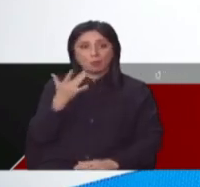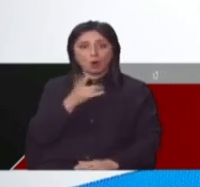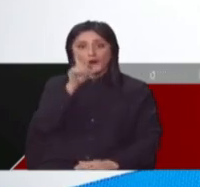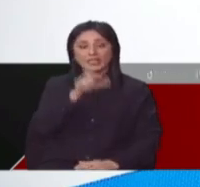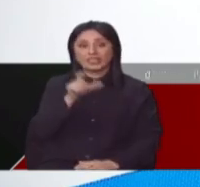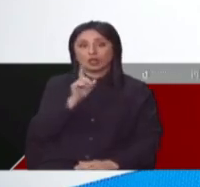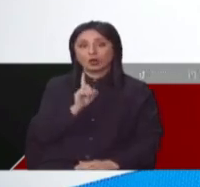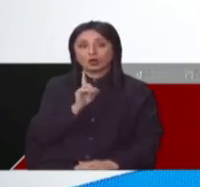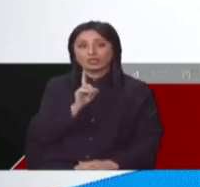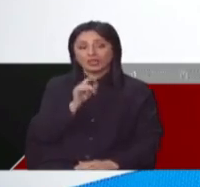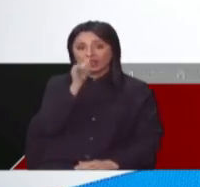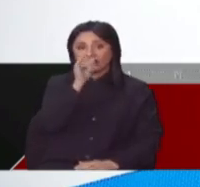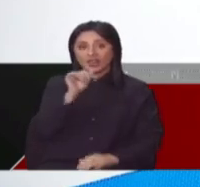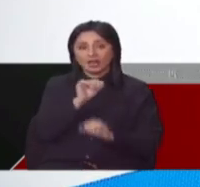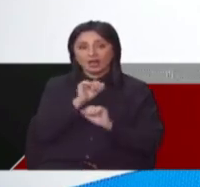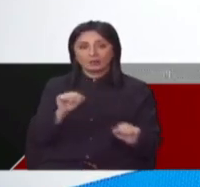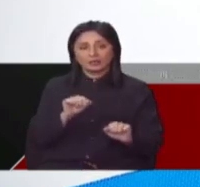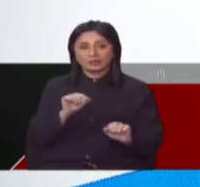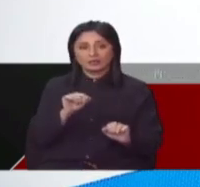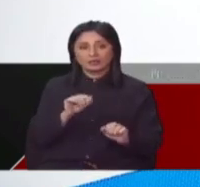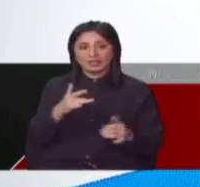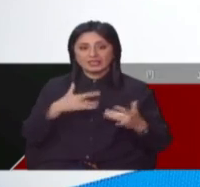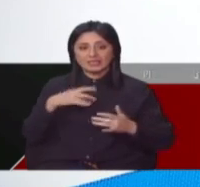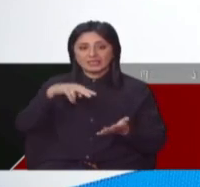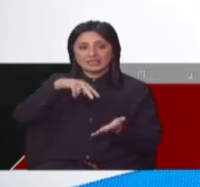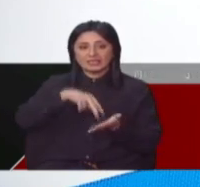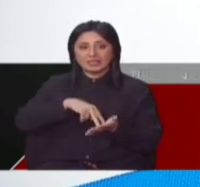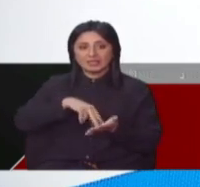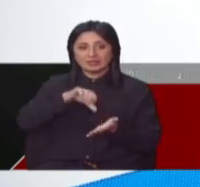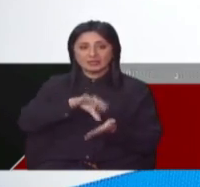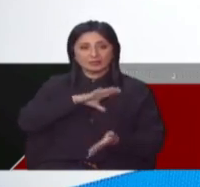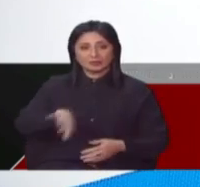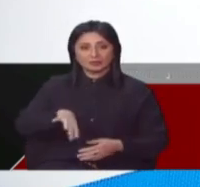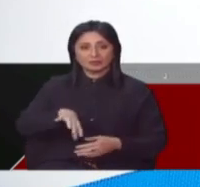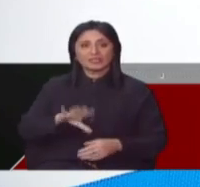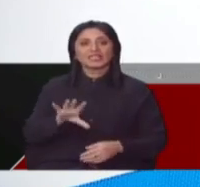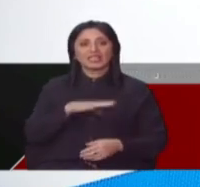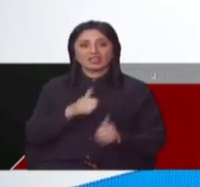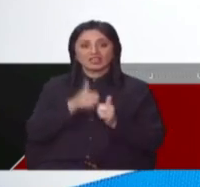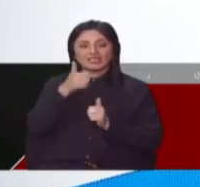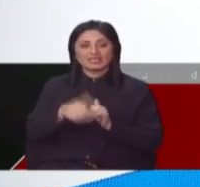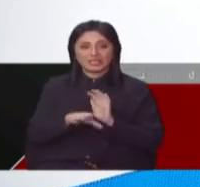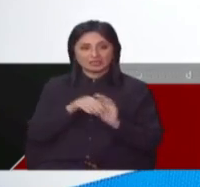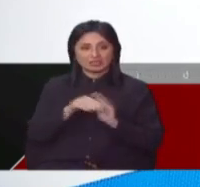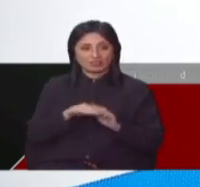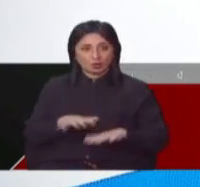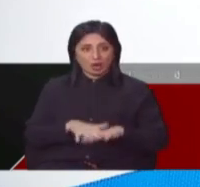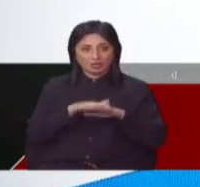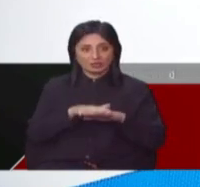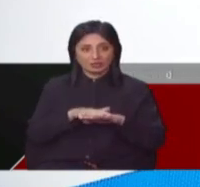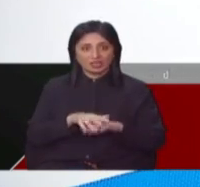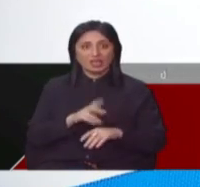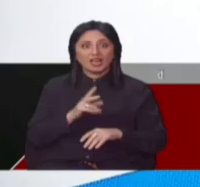პოლიტიკოსმა ვერ გაბედა სცენაზე ასვლა. Ანუ იყო წინა საარჩევნო აქცია